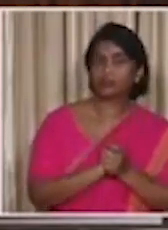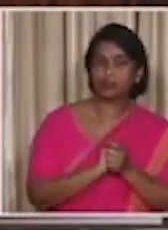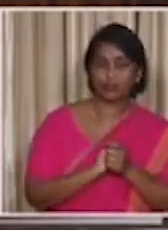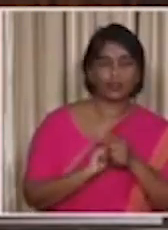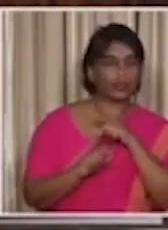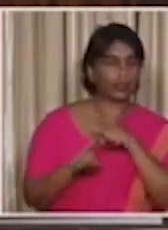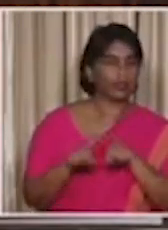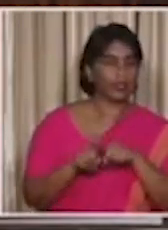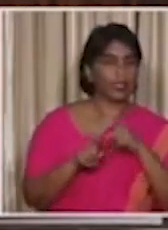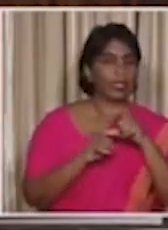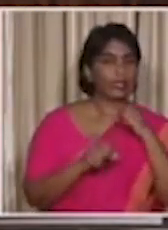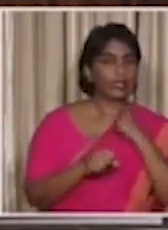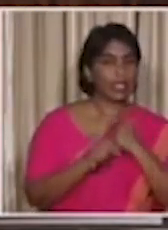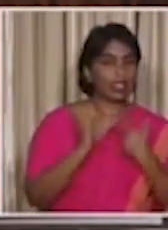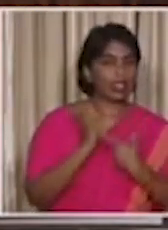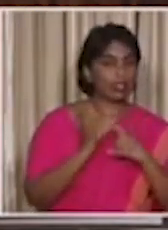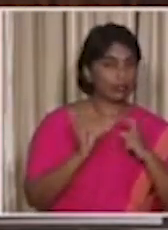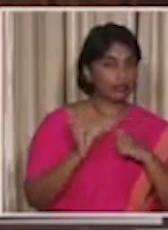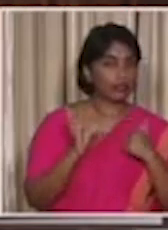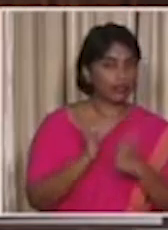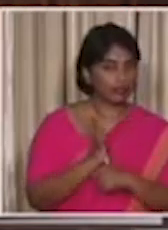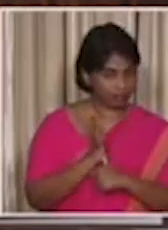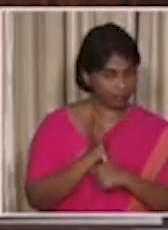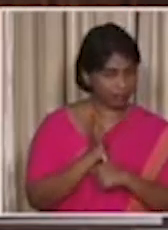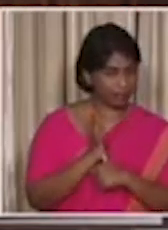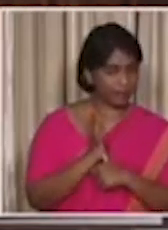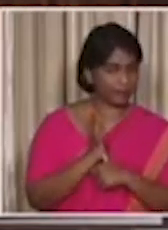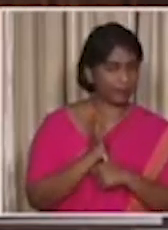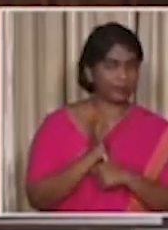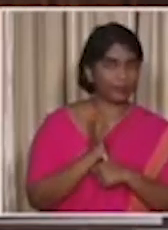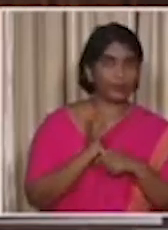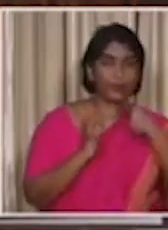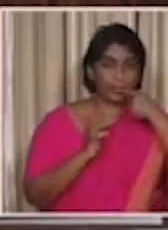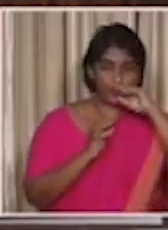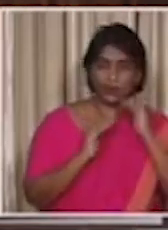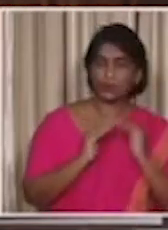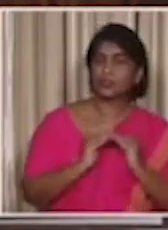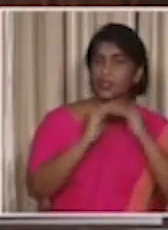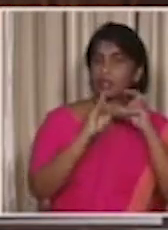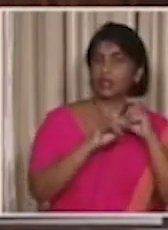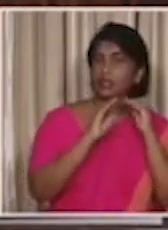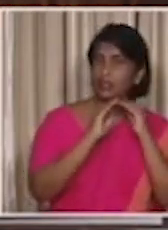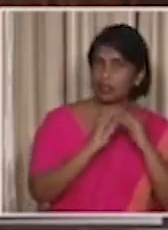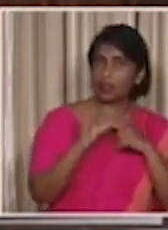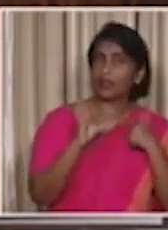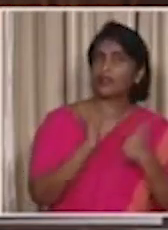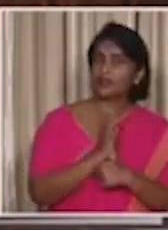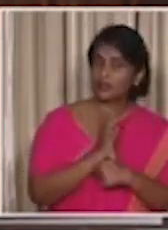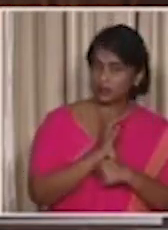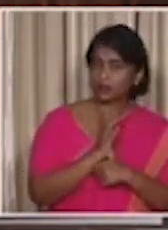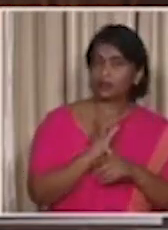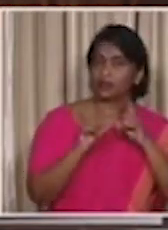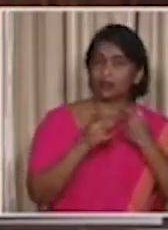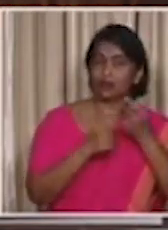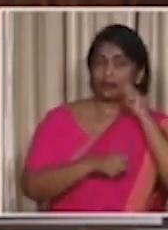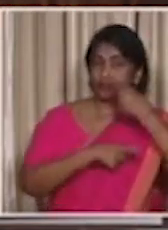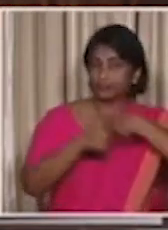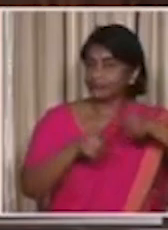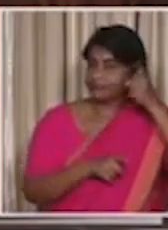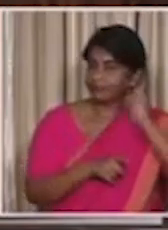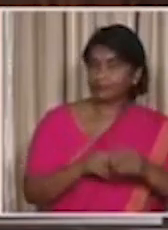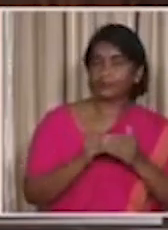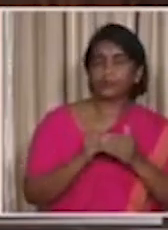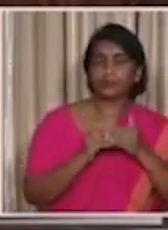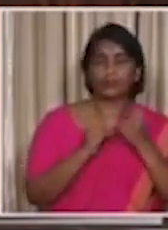පනත, ඩිජිටල් තාක්ෂණ පනස, කුරුඳු සංවර්ධන දෙපාර්තමේන්තු පනත, අන්‍යෝන්‍ය එකඟත්වය මත